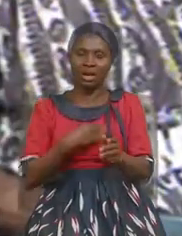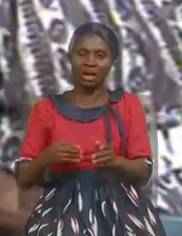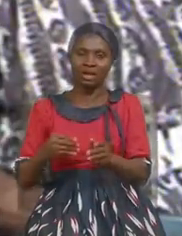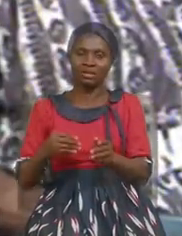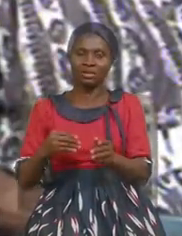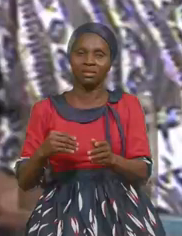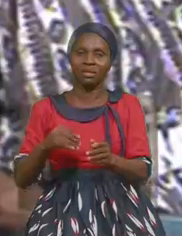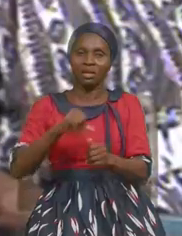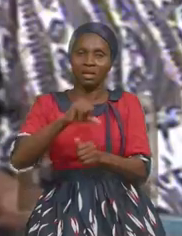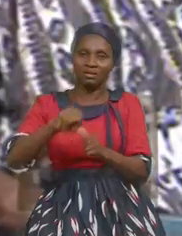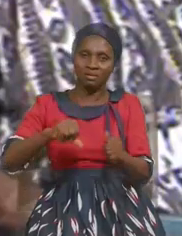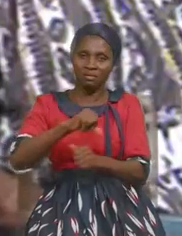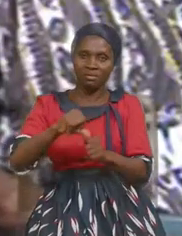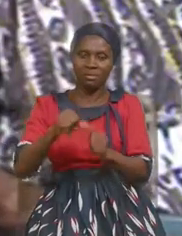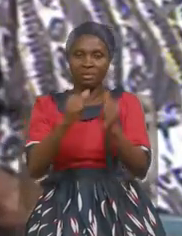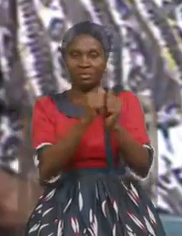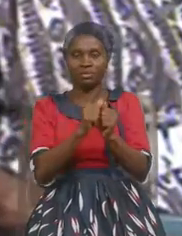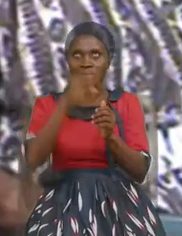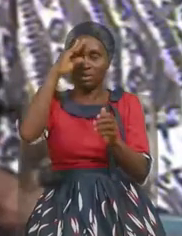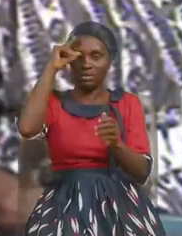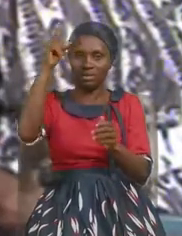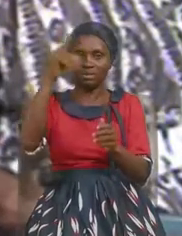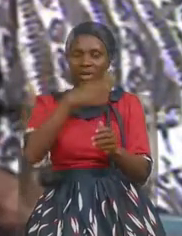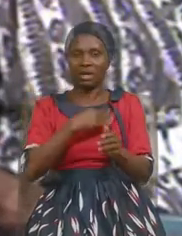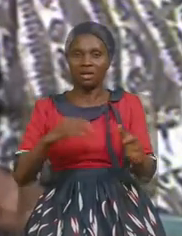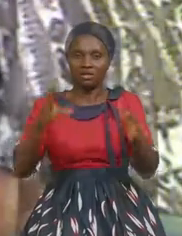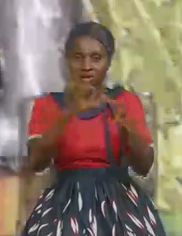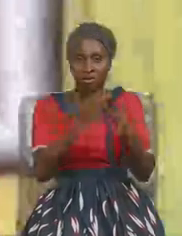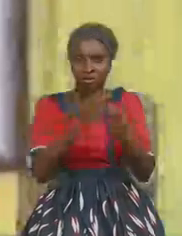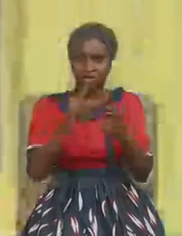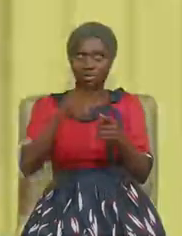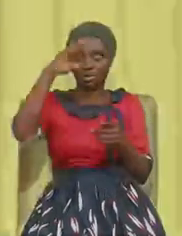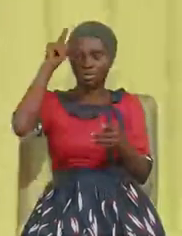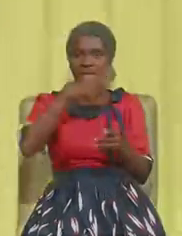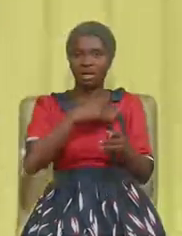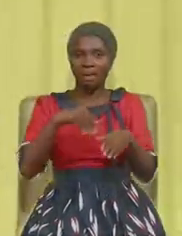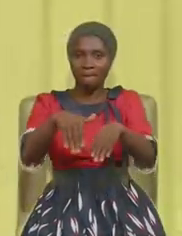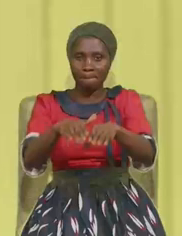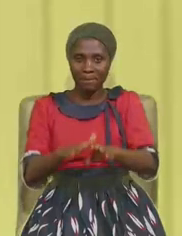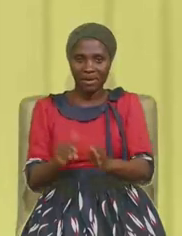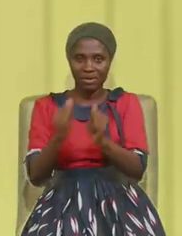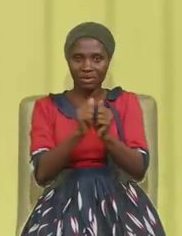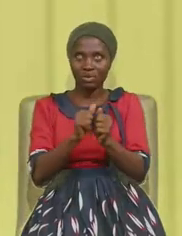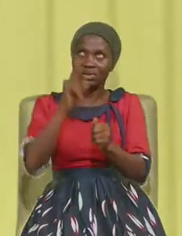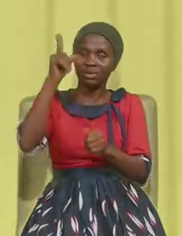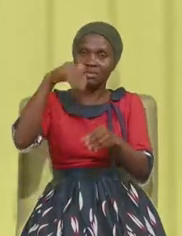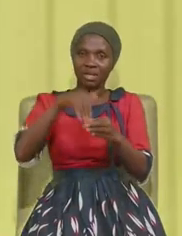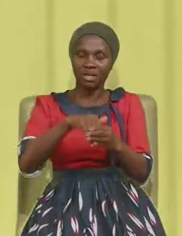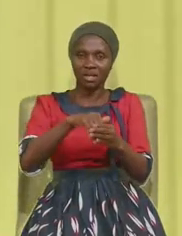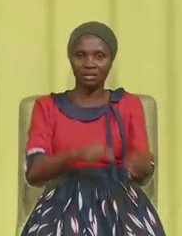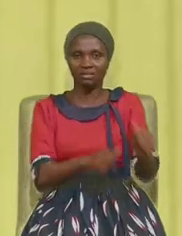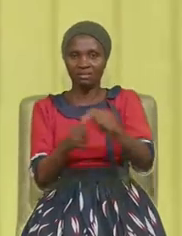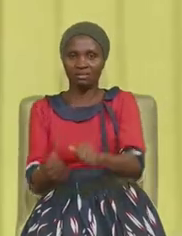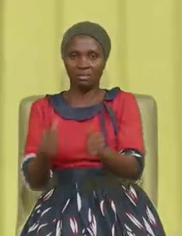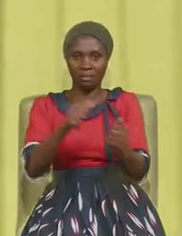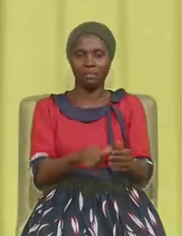complètement joint à lui, enseveli avec lui par le baptême, vous êtes aussi ressuscité en